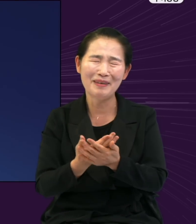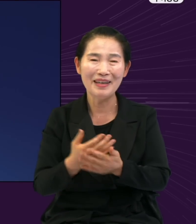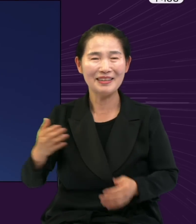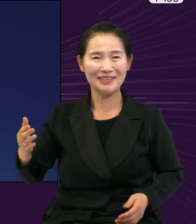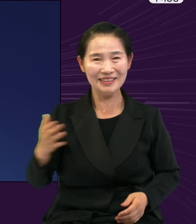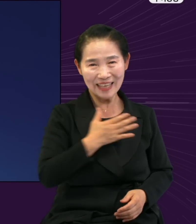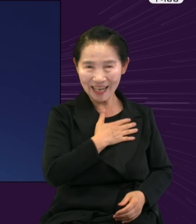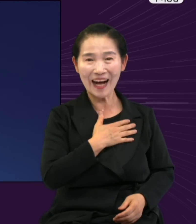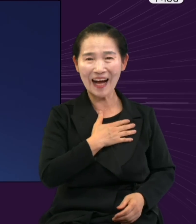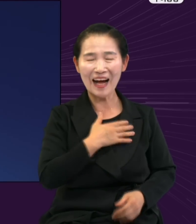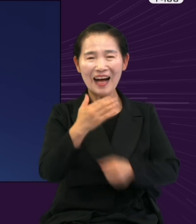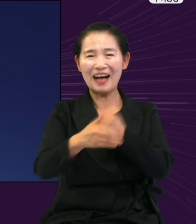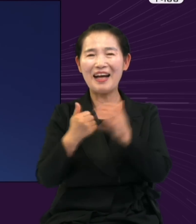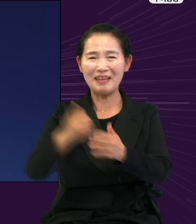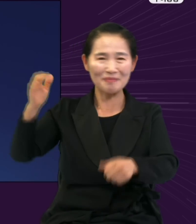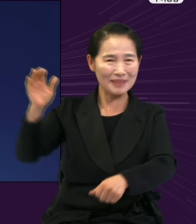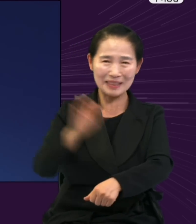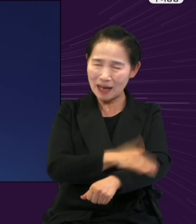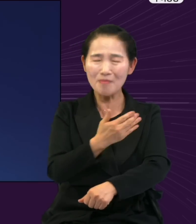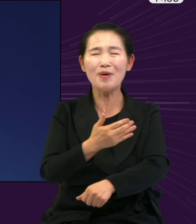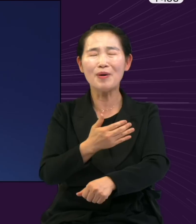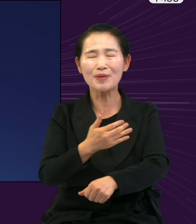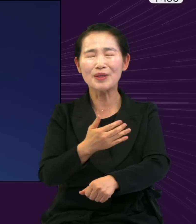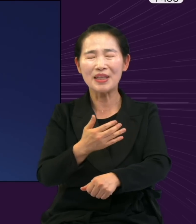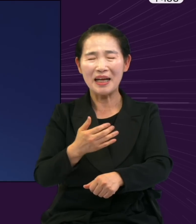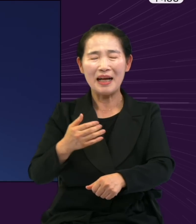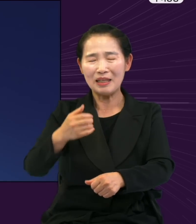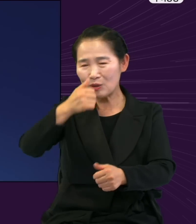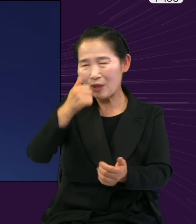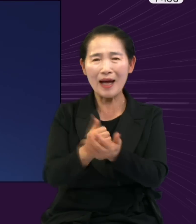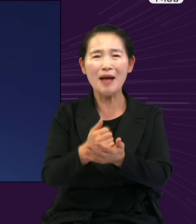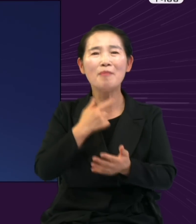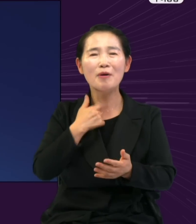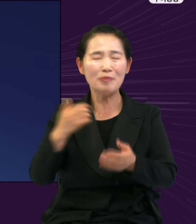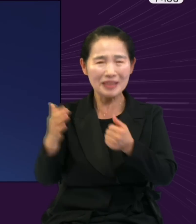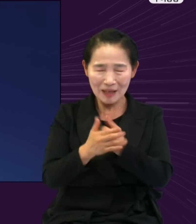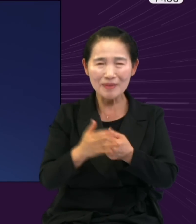제가 하나님 앞에 잘못해서 하나님이 저에게 벌을 내리신 걸까요?